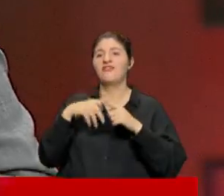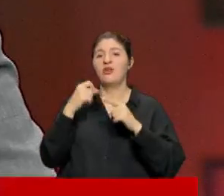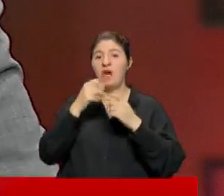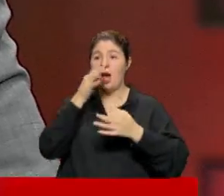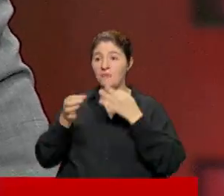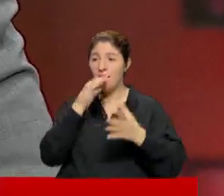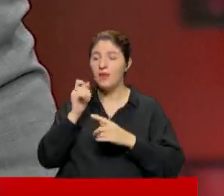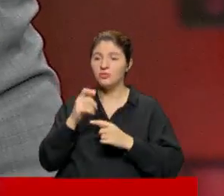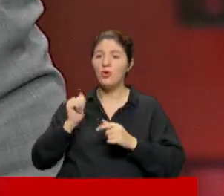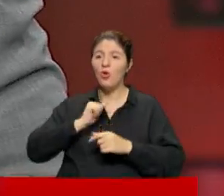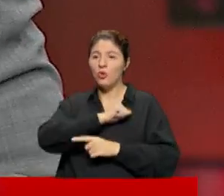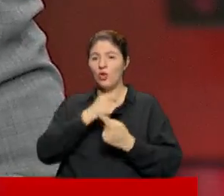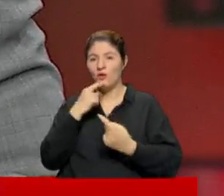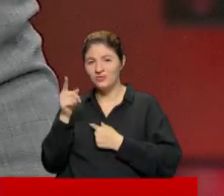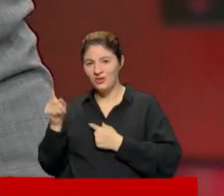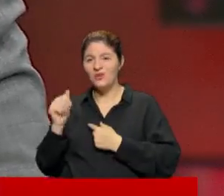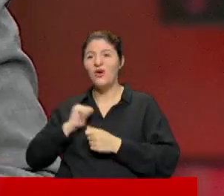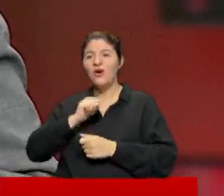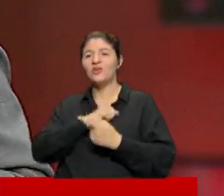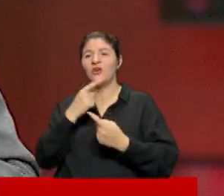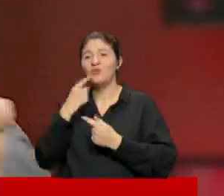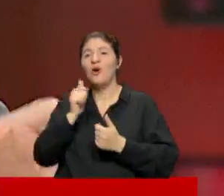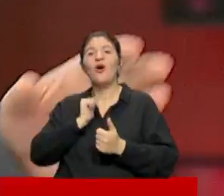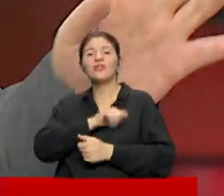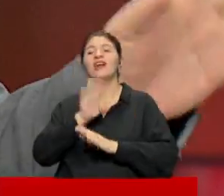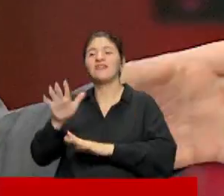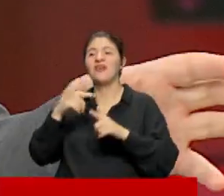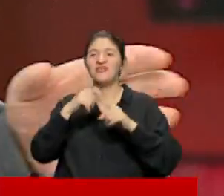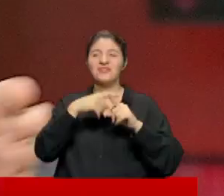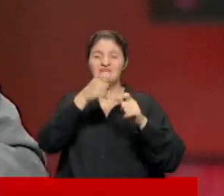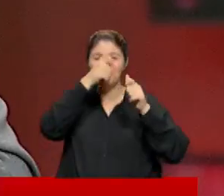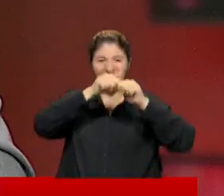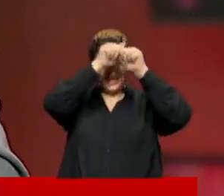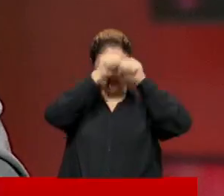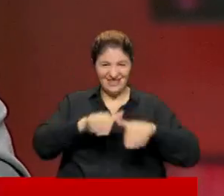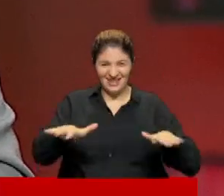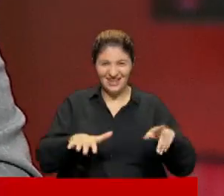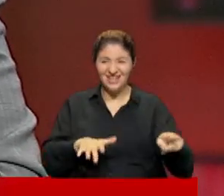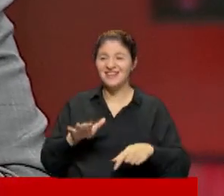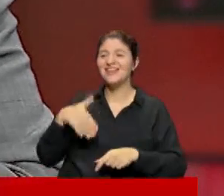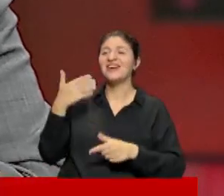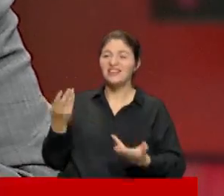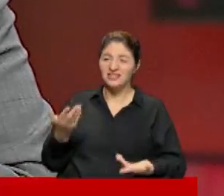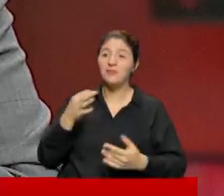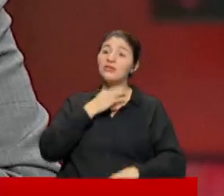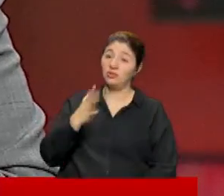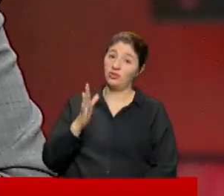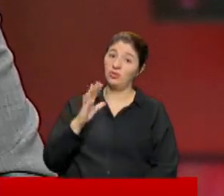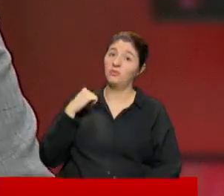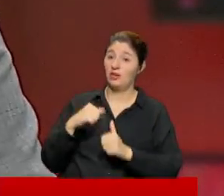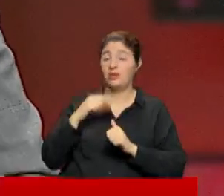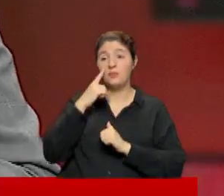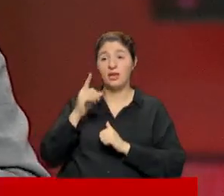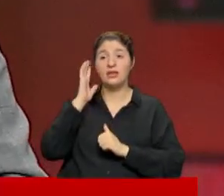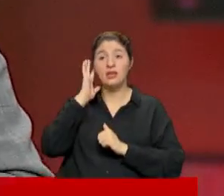yapınca şimdi Ordu'da konuşuyorum Ordu'da konuştuğum Ordu'da kalmıyor Fox TV bunu bütün Türkiye'ye yayıyor Dolayısıyla ama teşekkür ediyorum Tekrar